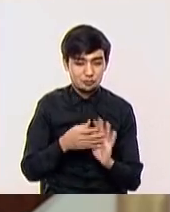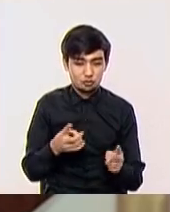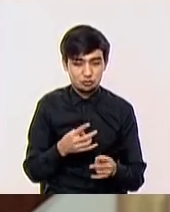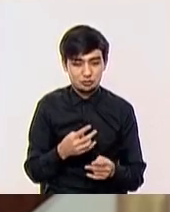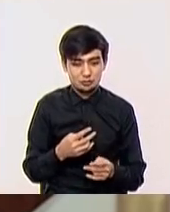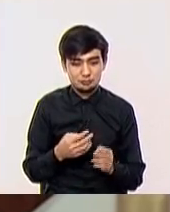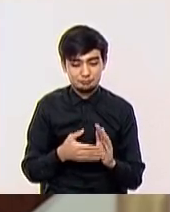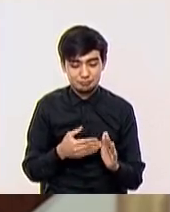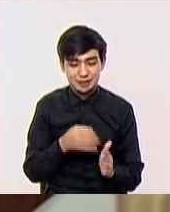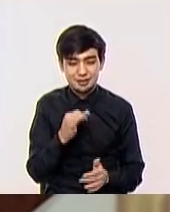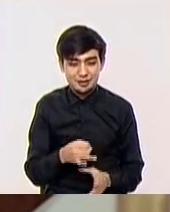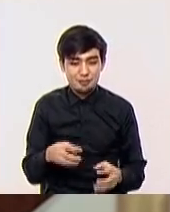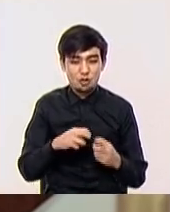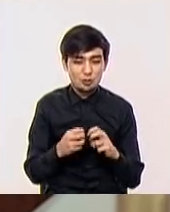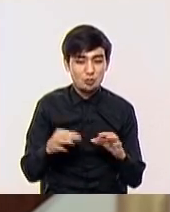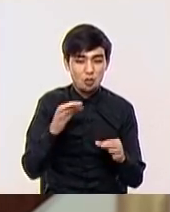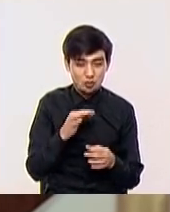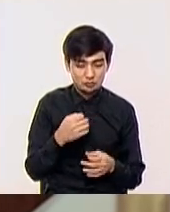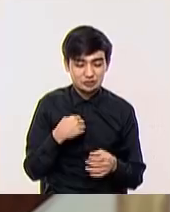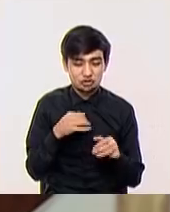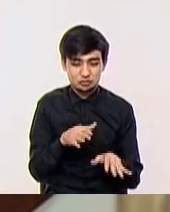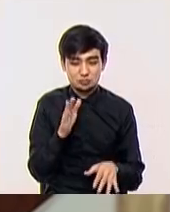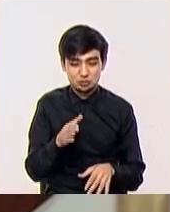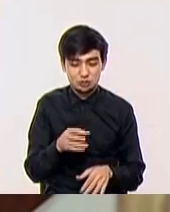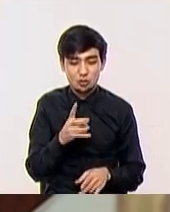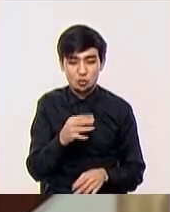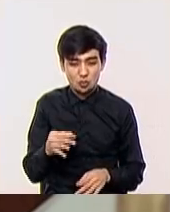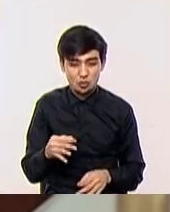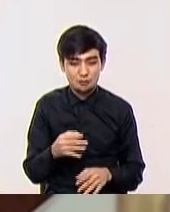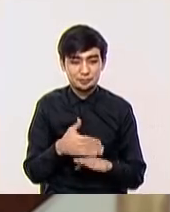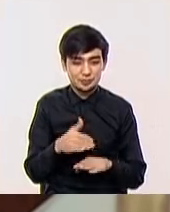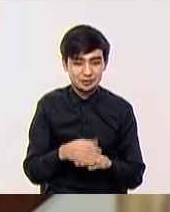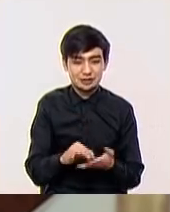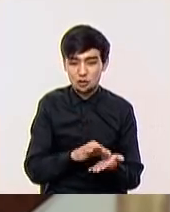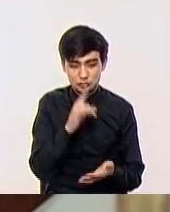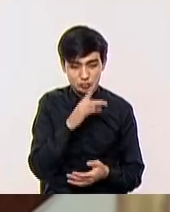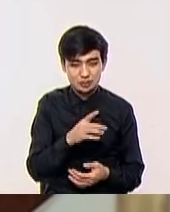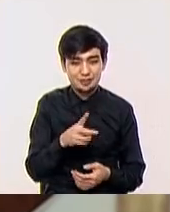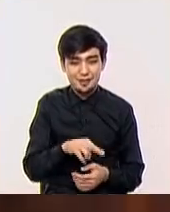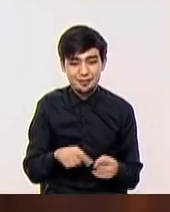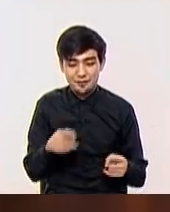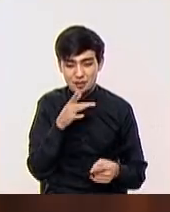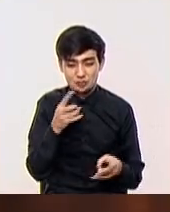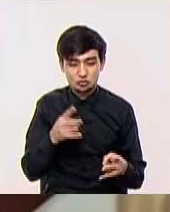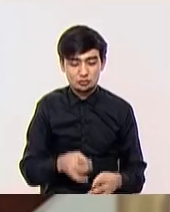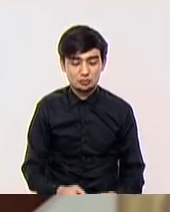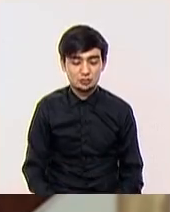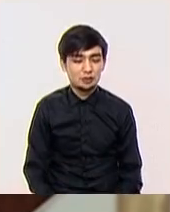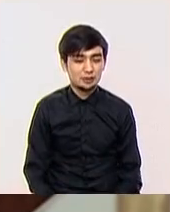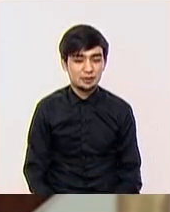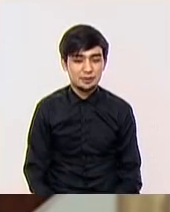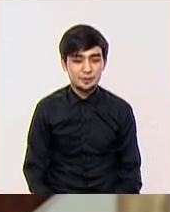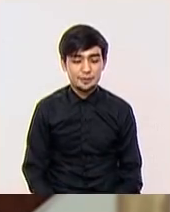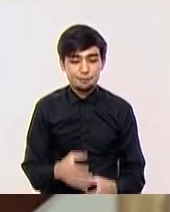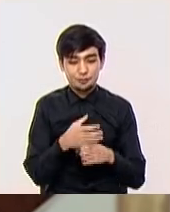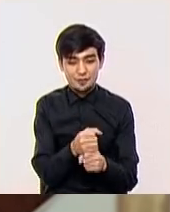шақырамын. Көтерілген мәселелер шешіледі, бірақ бірден емес. Ол үшін уақыт қажет.